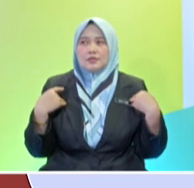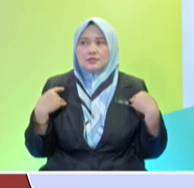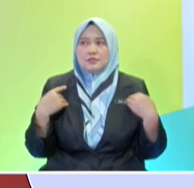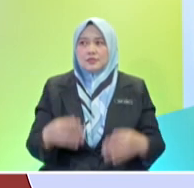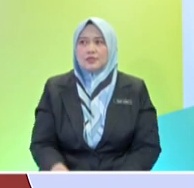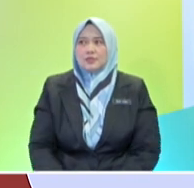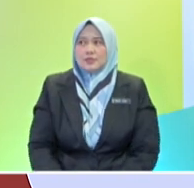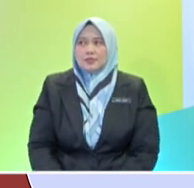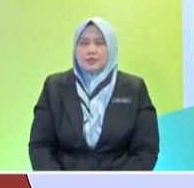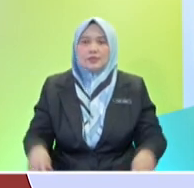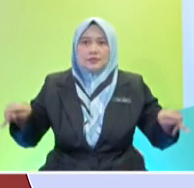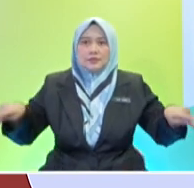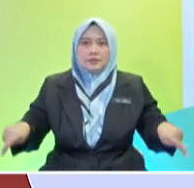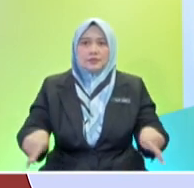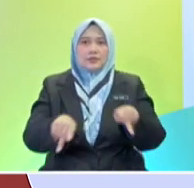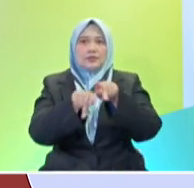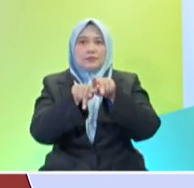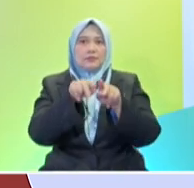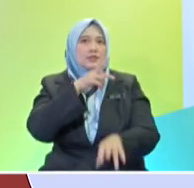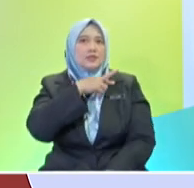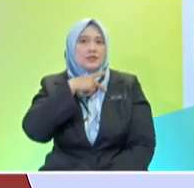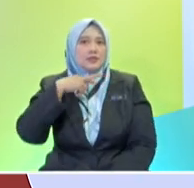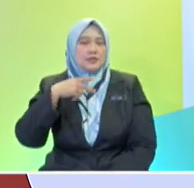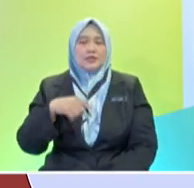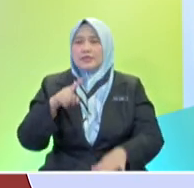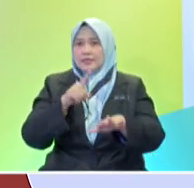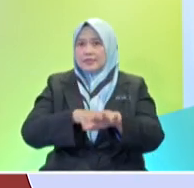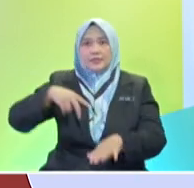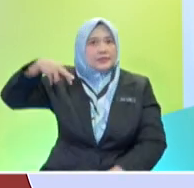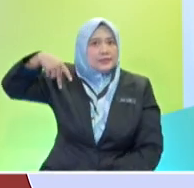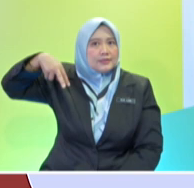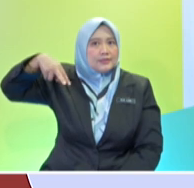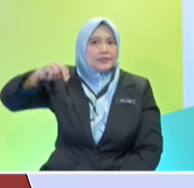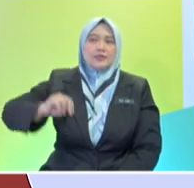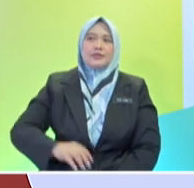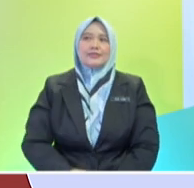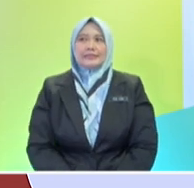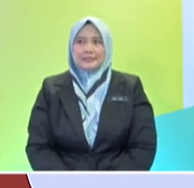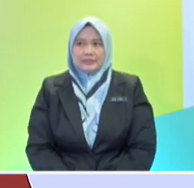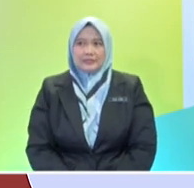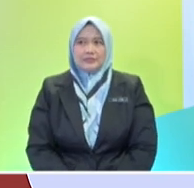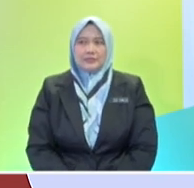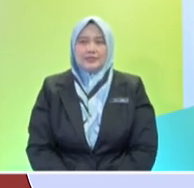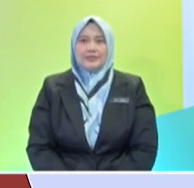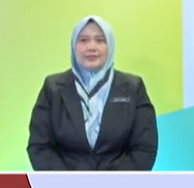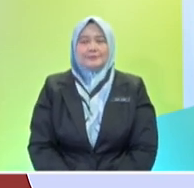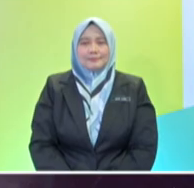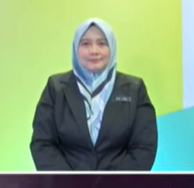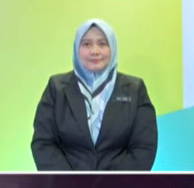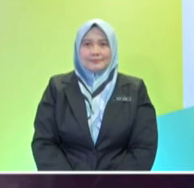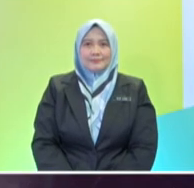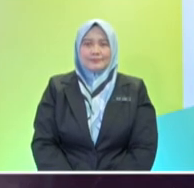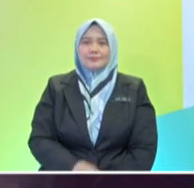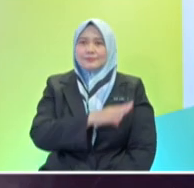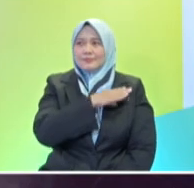mereka mempunyai selaput renang di bahagian mana, Mira? Di bahagian kaki mereka. Tepat sekali, Mira.